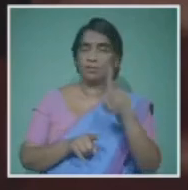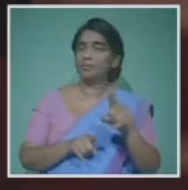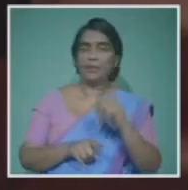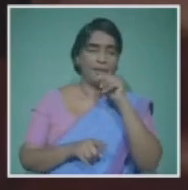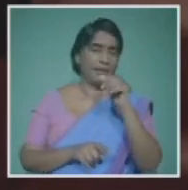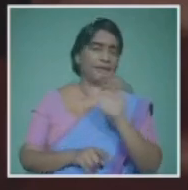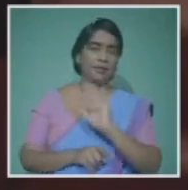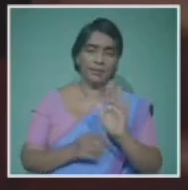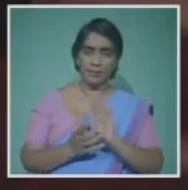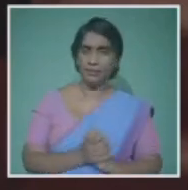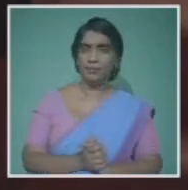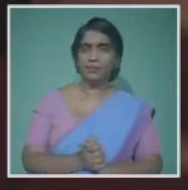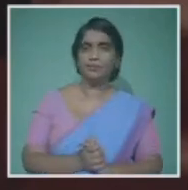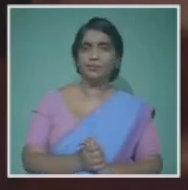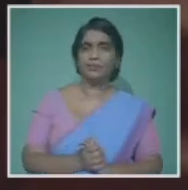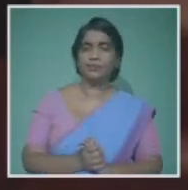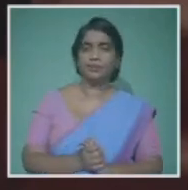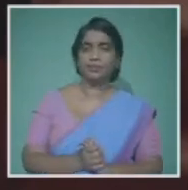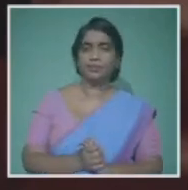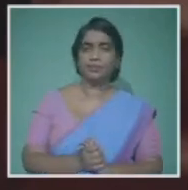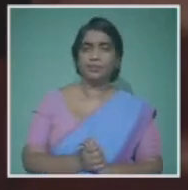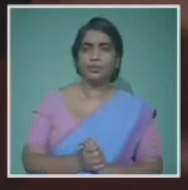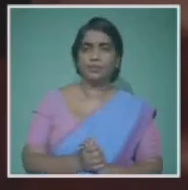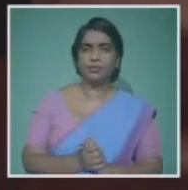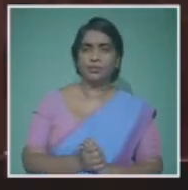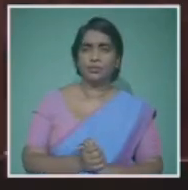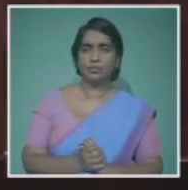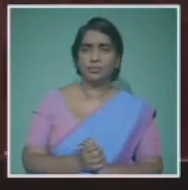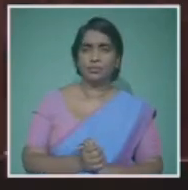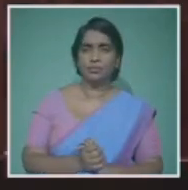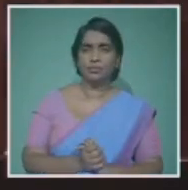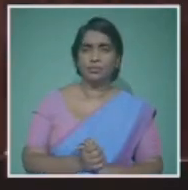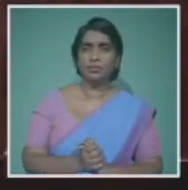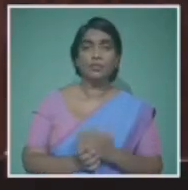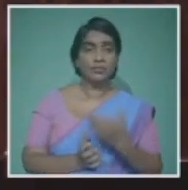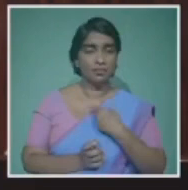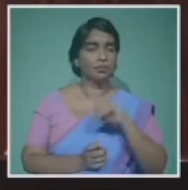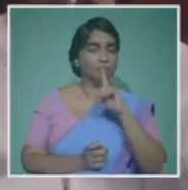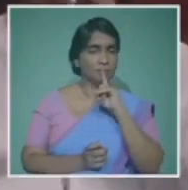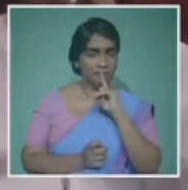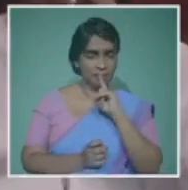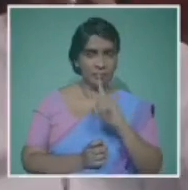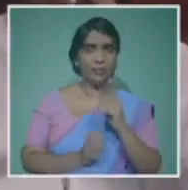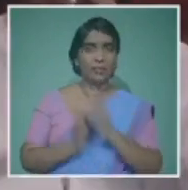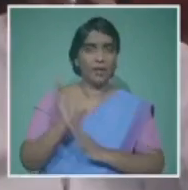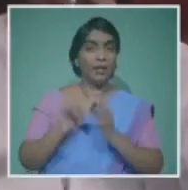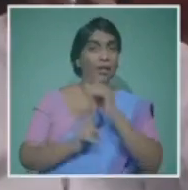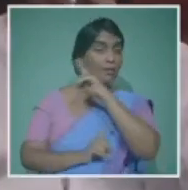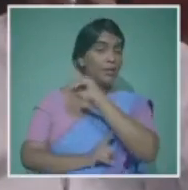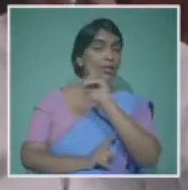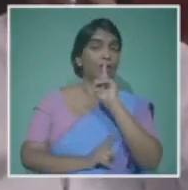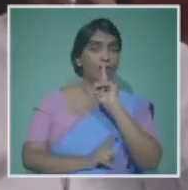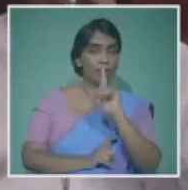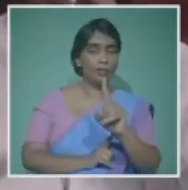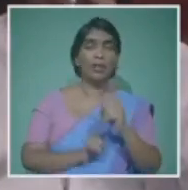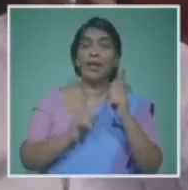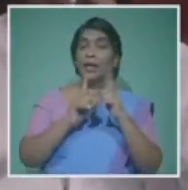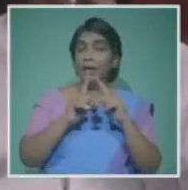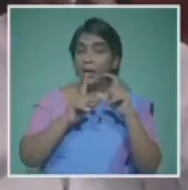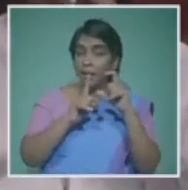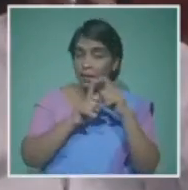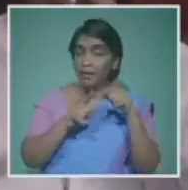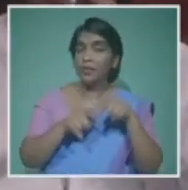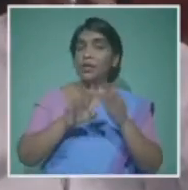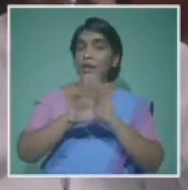sahaja kerana mungkin lemah pahadriu kiri. Hari obat ma kata. Aku kata dia kata mama kian ni ada mantri tu ma kiu lagi. අධ්‍යාපනයේ